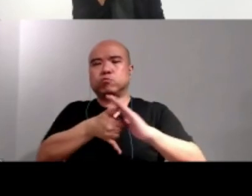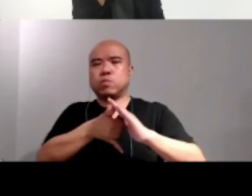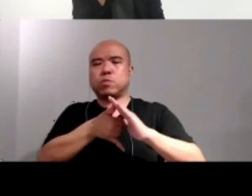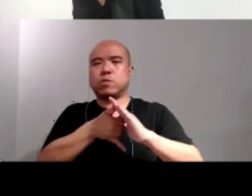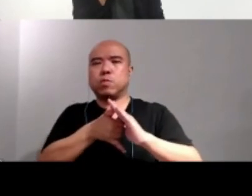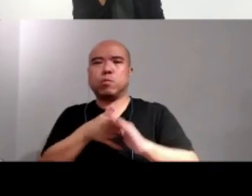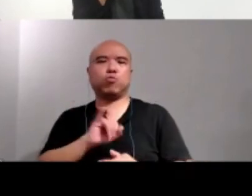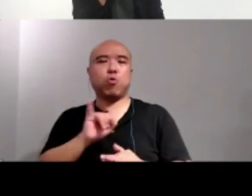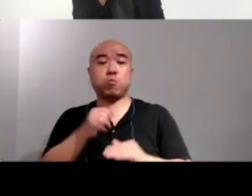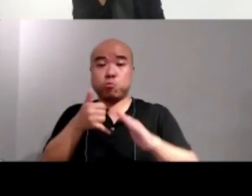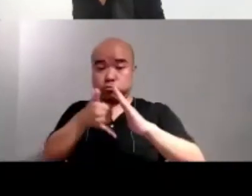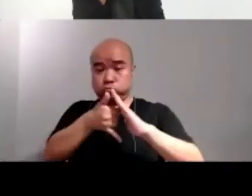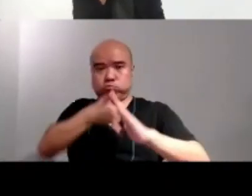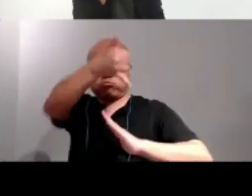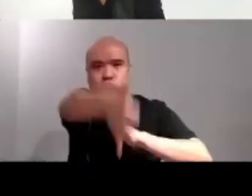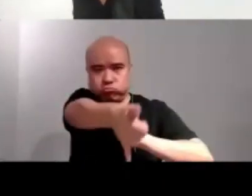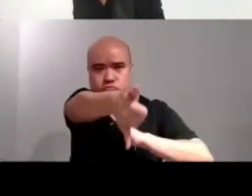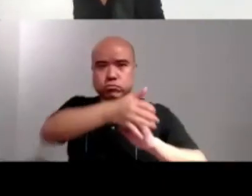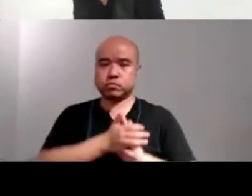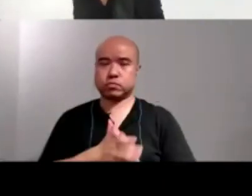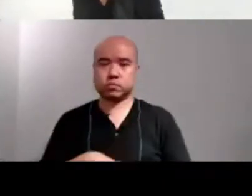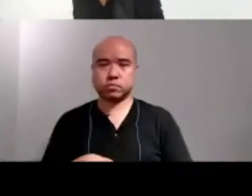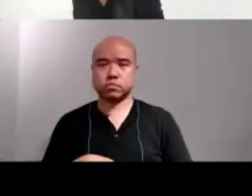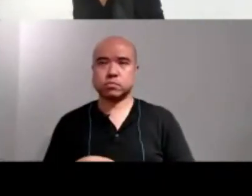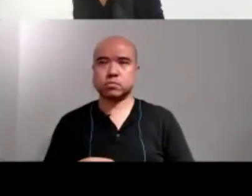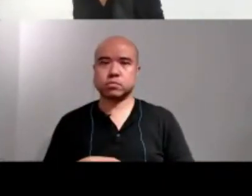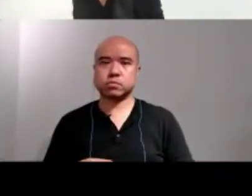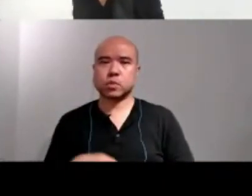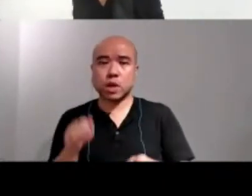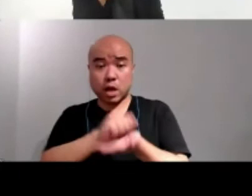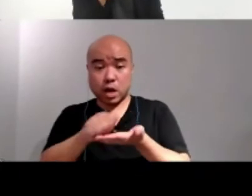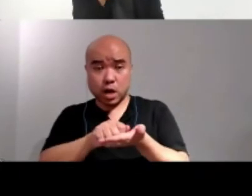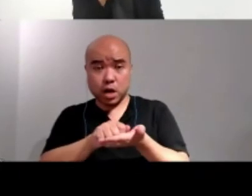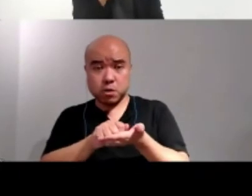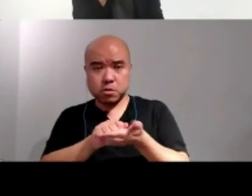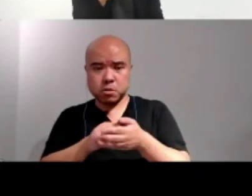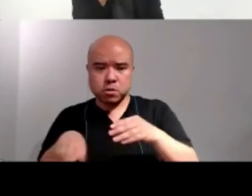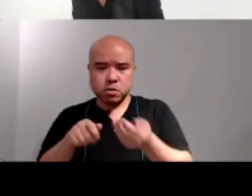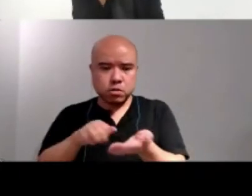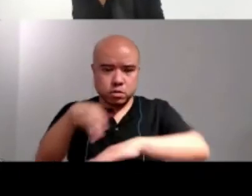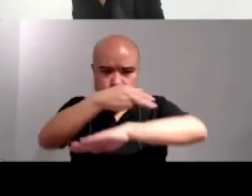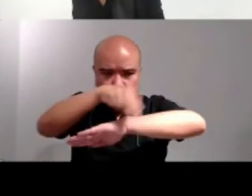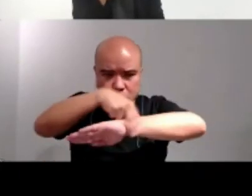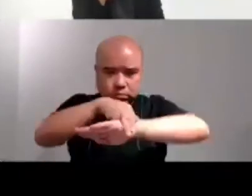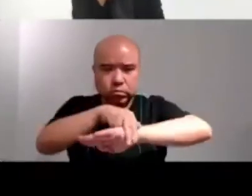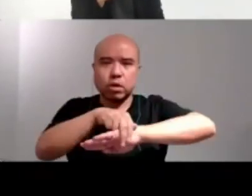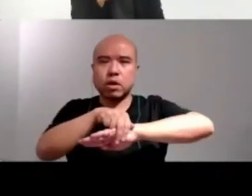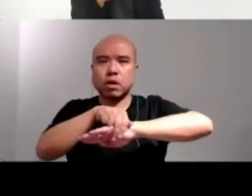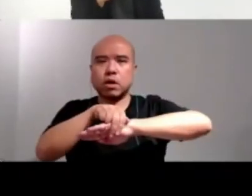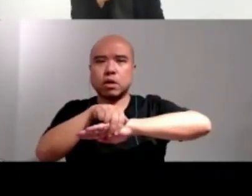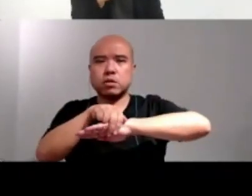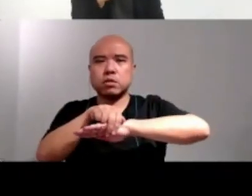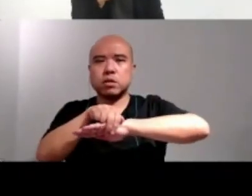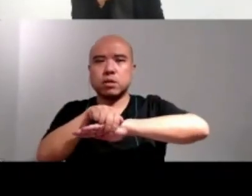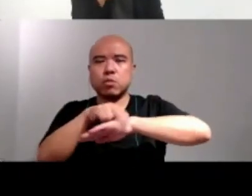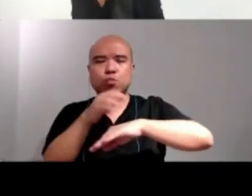出嚟。我哋唔系净系喺办公台里面，我哋去画图，我哋更加同埋一班义